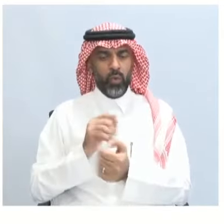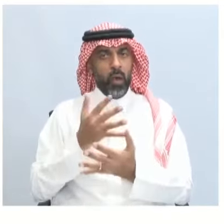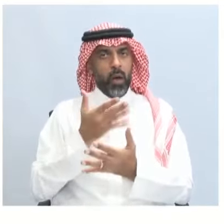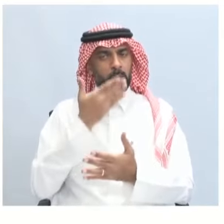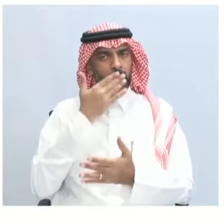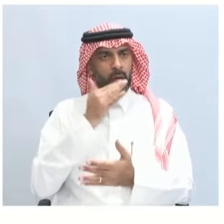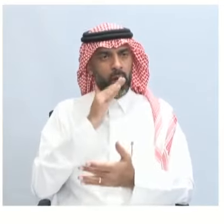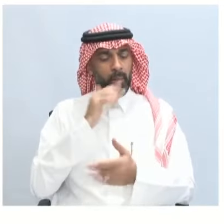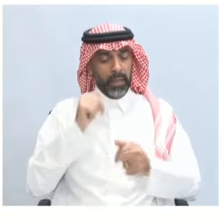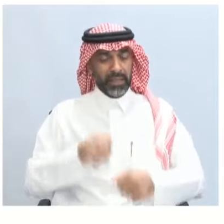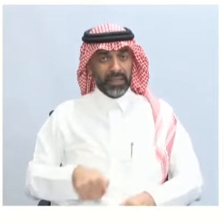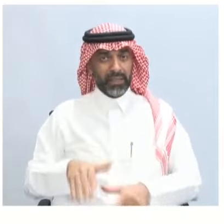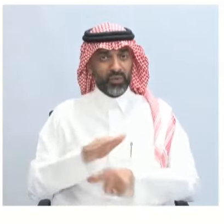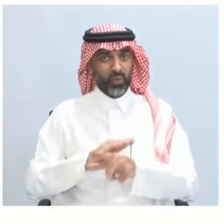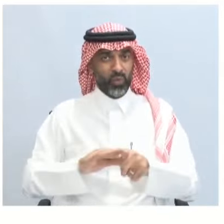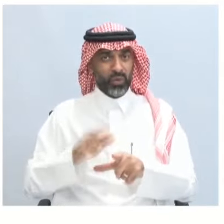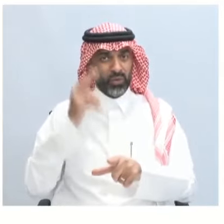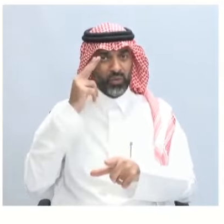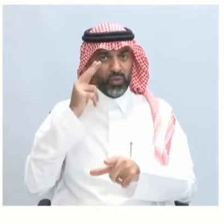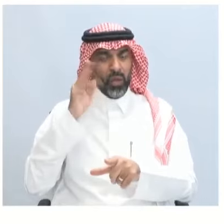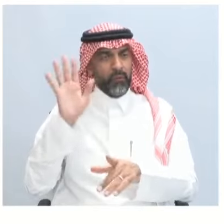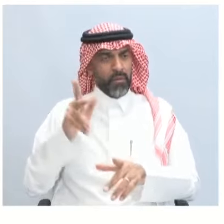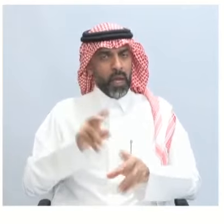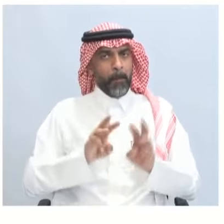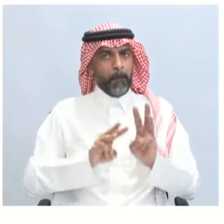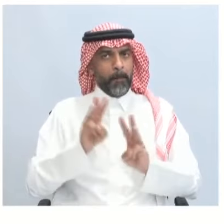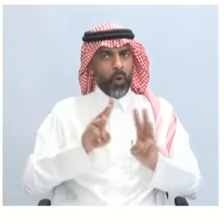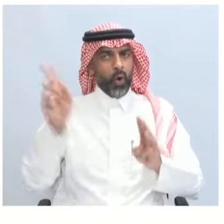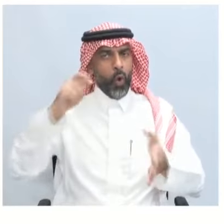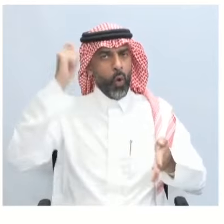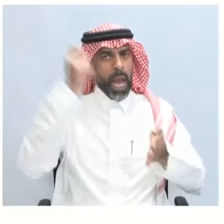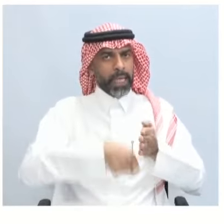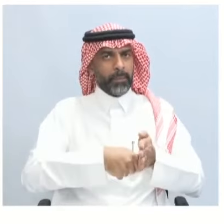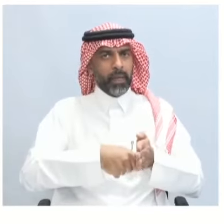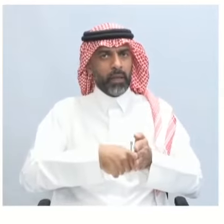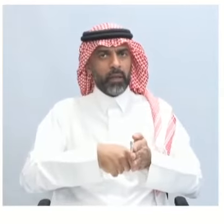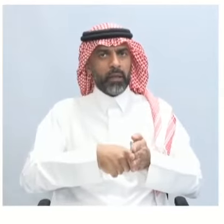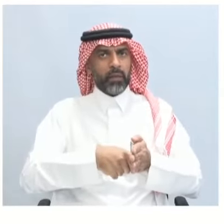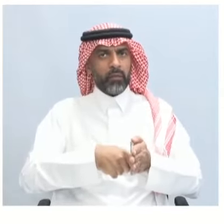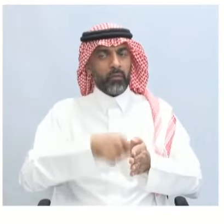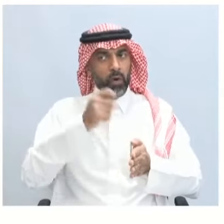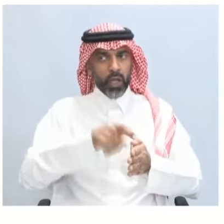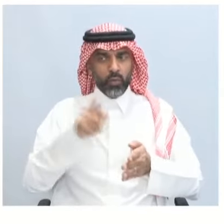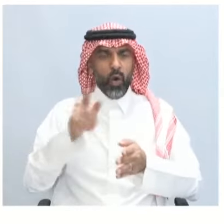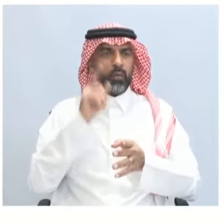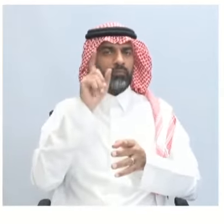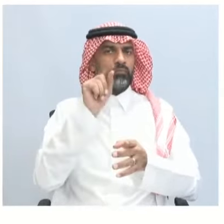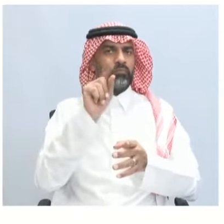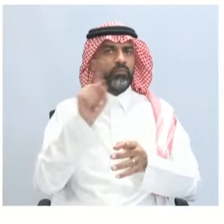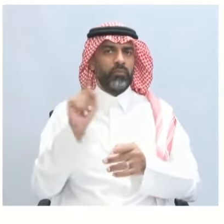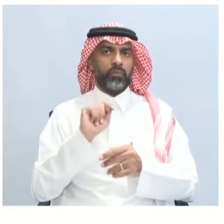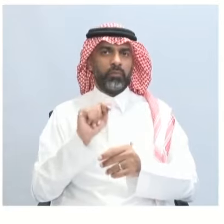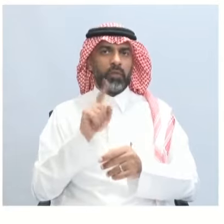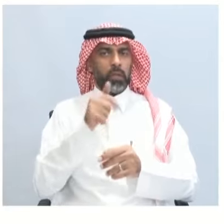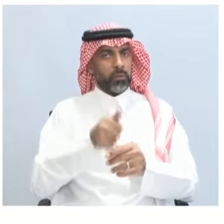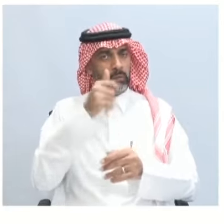الان يوجد بعض المواقع التي اعتمدت في نشر العلم وفي بثه بين الناس فنقول